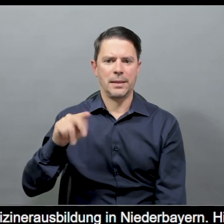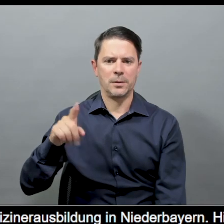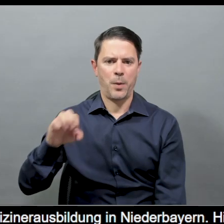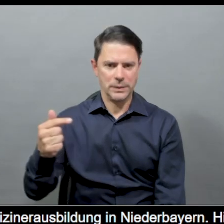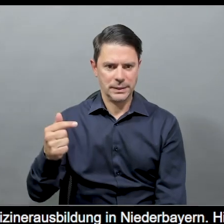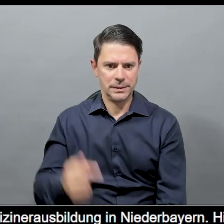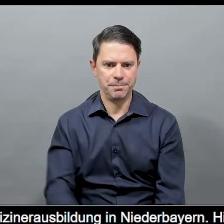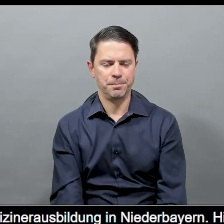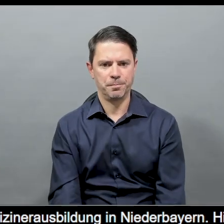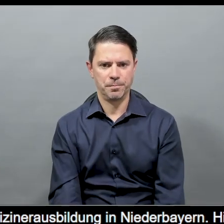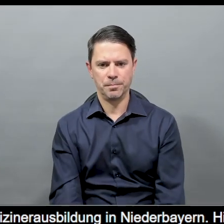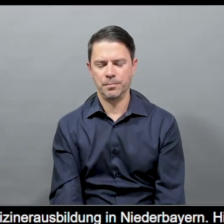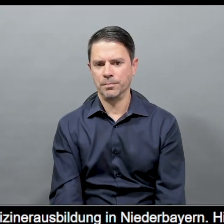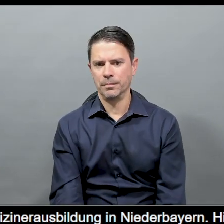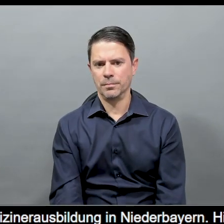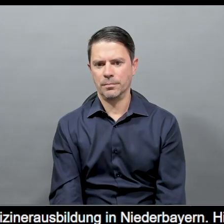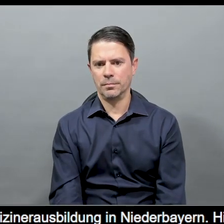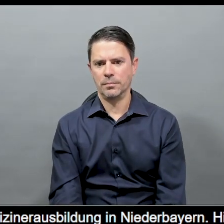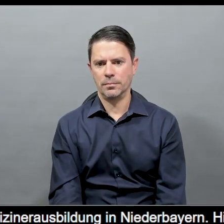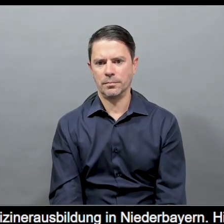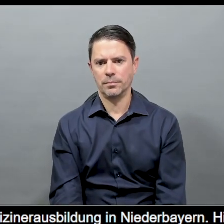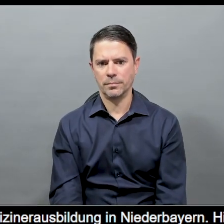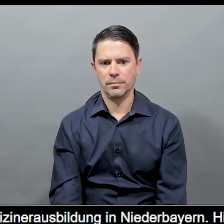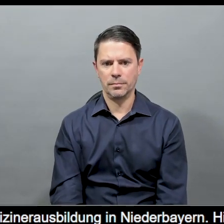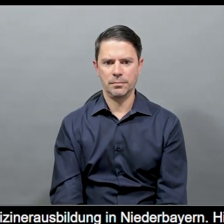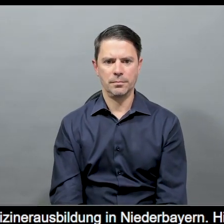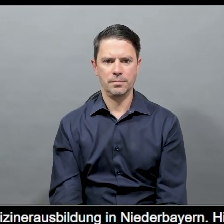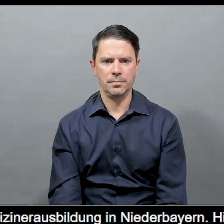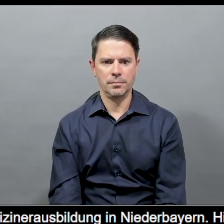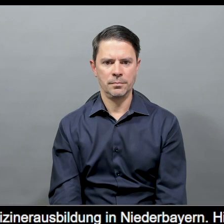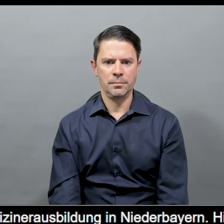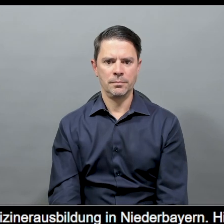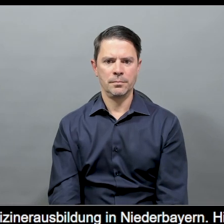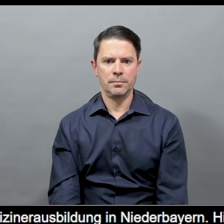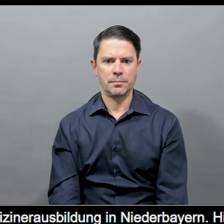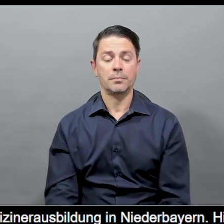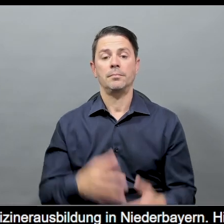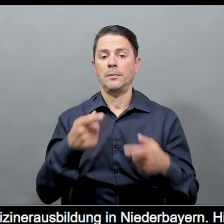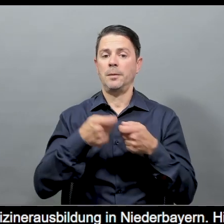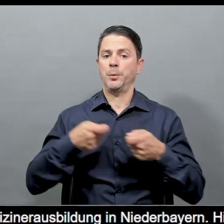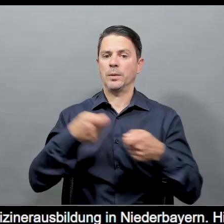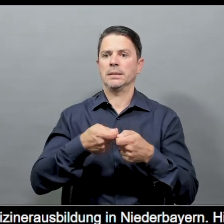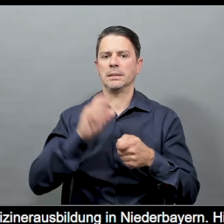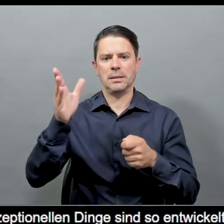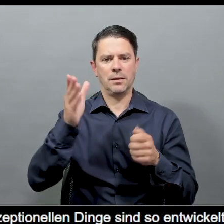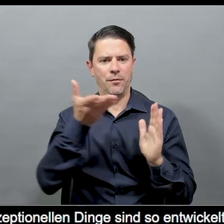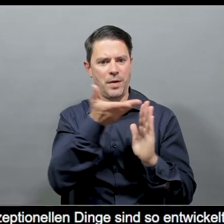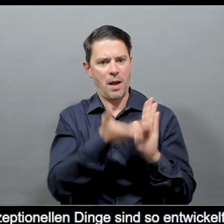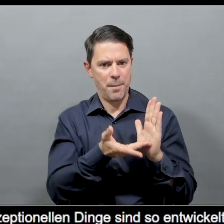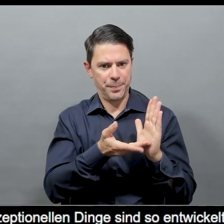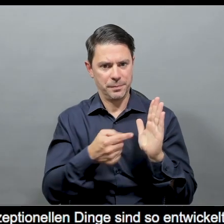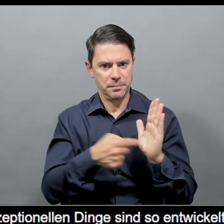die Möglichkeit vor, in öffentlichen Innenräumen eine Maskenpflicht anzuordnen. Will der Freistaat Bayern da grundsätzlich drauf